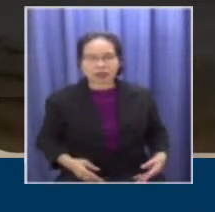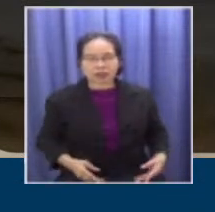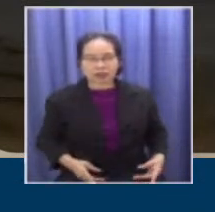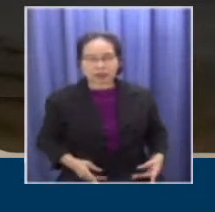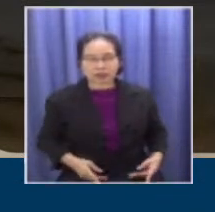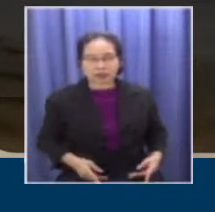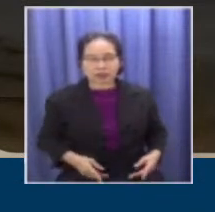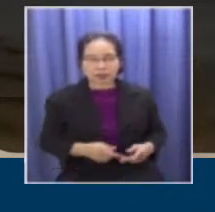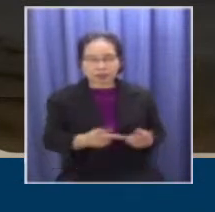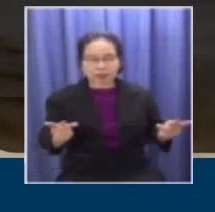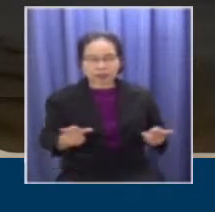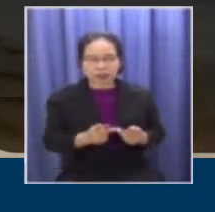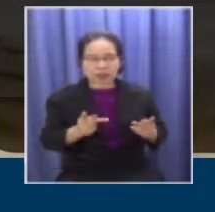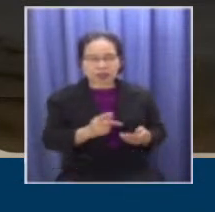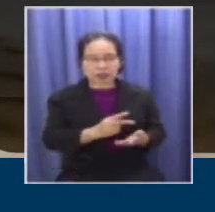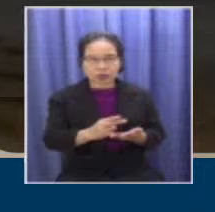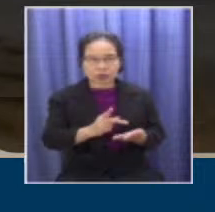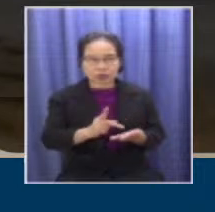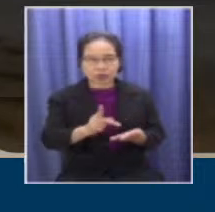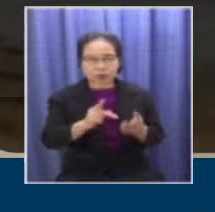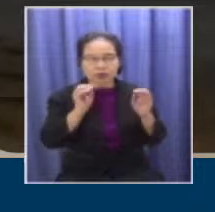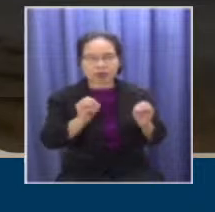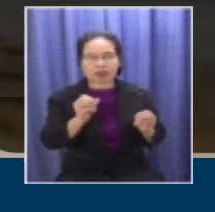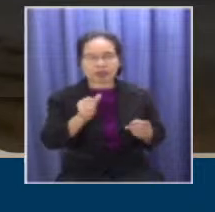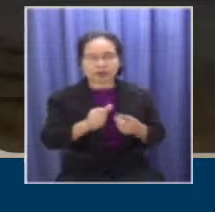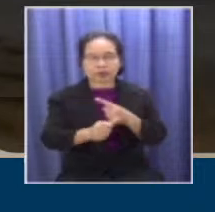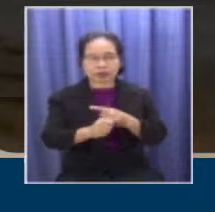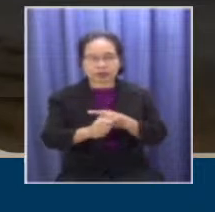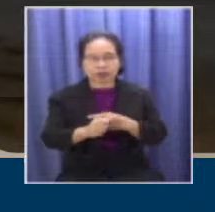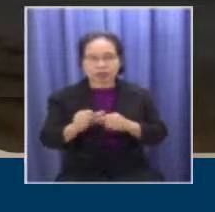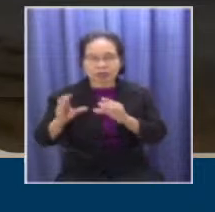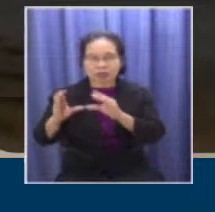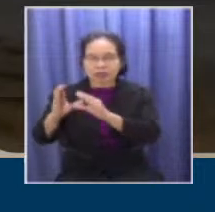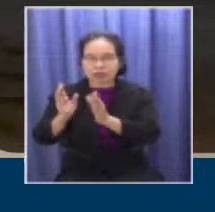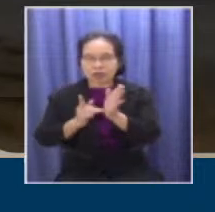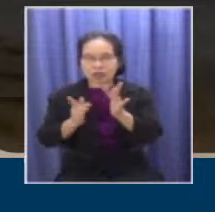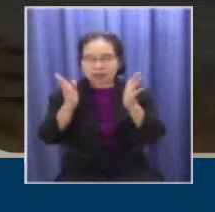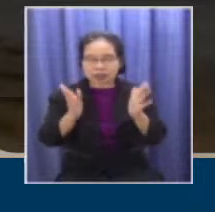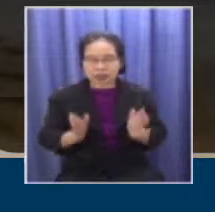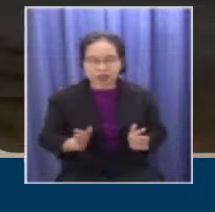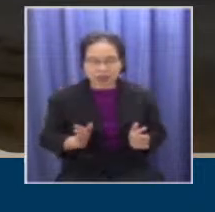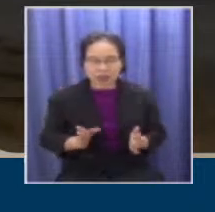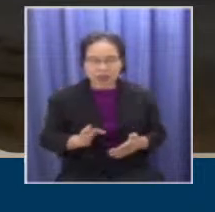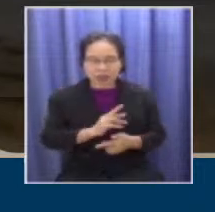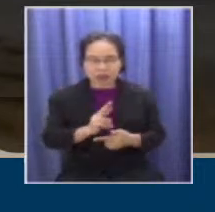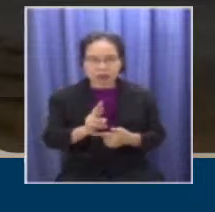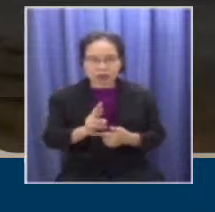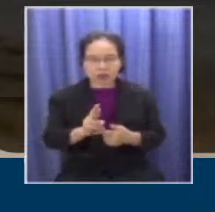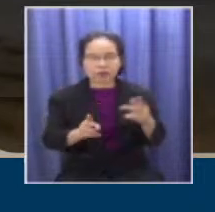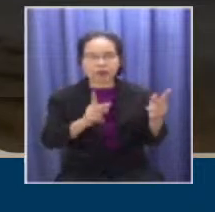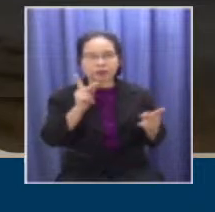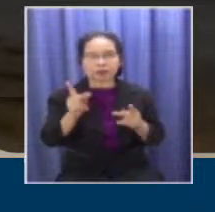wɔn mɔnwene wɔ so mafoɔ Paul kyerɛkyerɛ tete kristofoɔ no